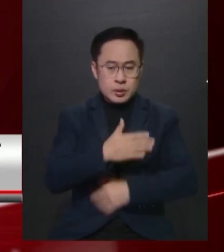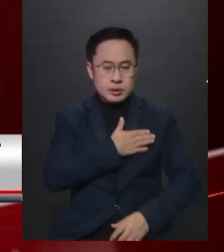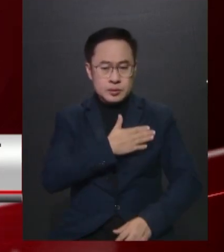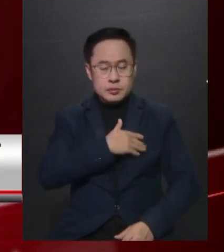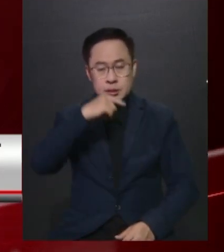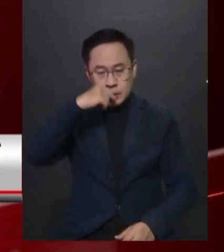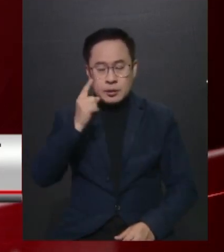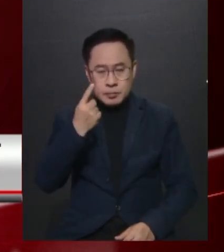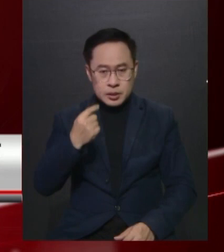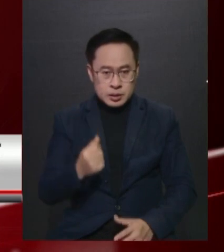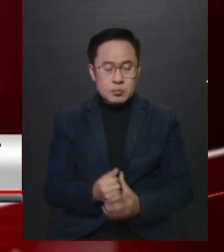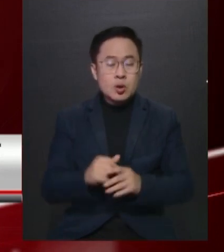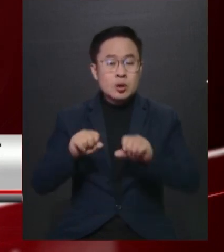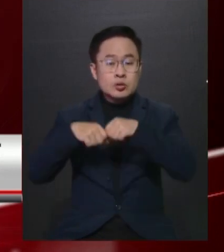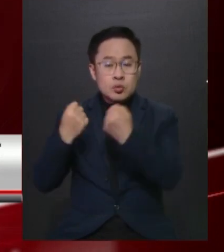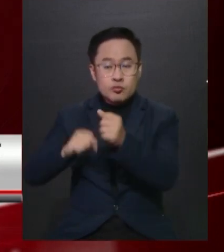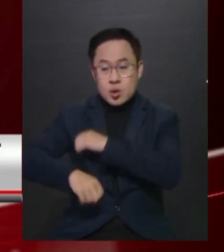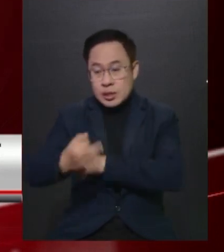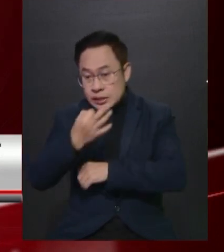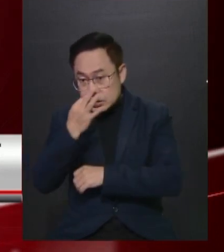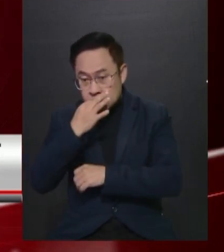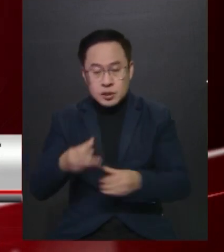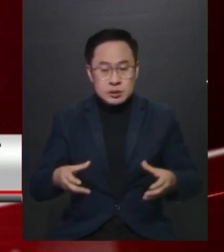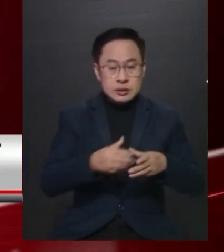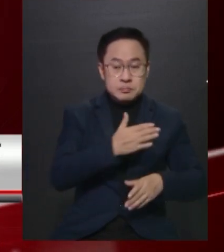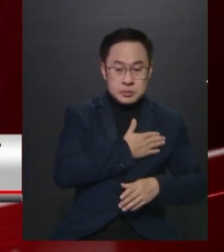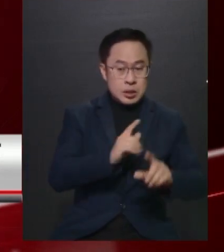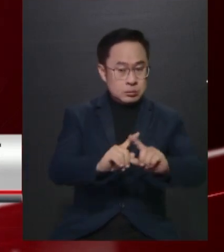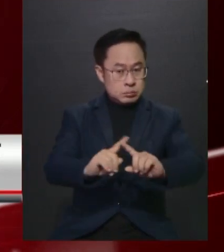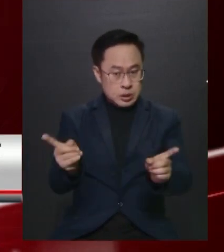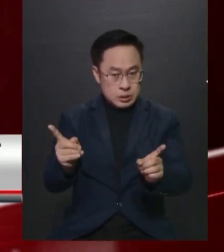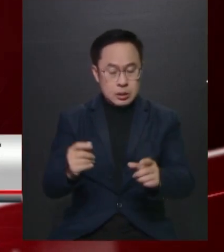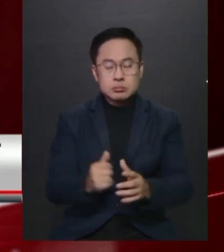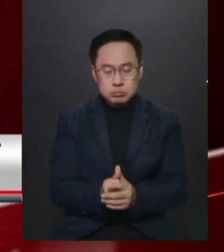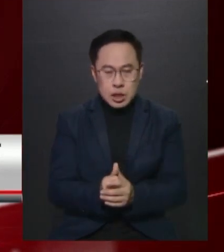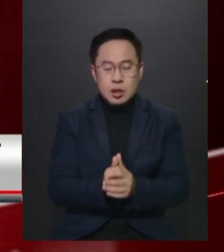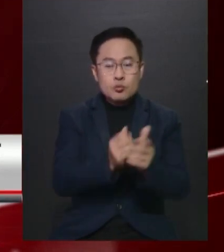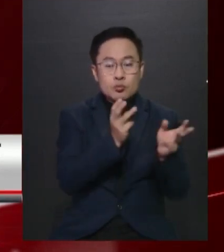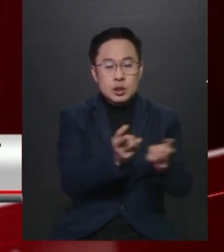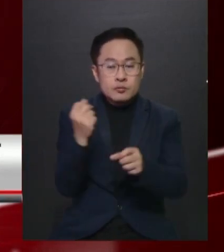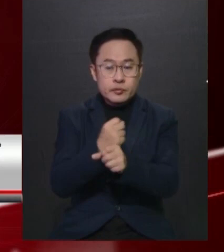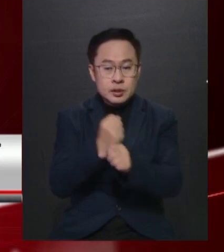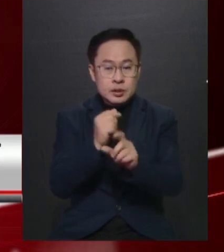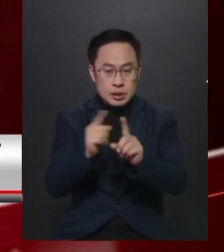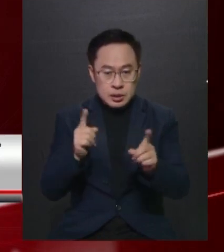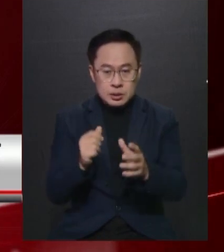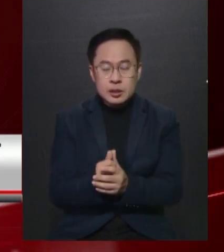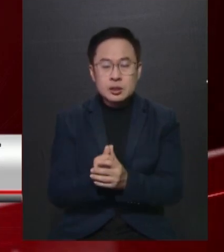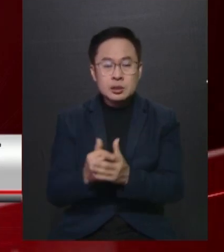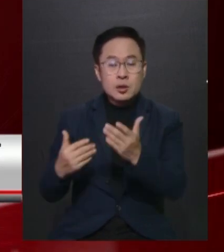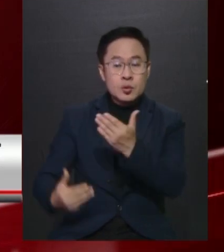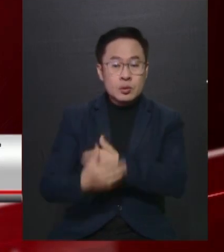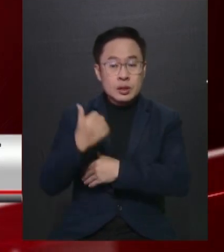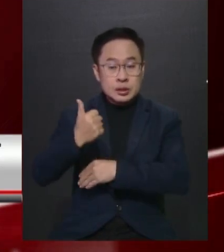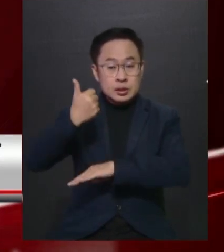เนี่ยมันก็จะมีวิธีการฝึกซ้อมที่ไม่เหมือนกันก็ถือว่าเป็นประสบการณ์ที่ดีนะคะสำหรับนักเตะช้างศึกทีมชาติไทยที่ได้เดินทางไปแข่งขันที่เอสโตเ